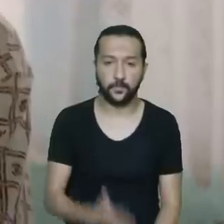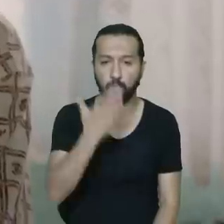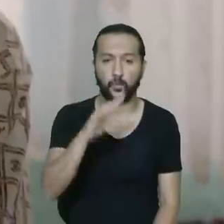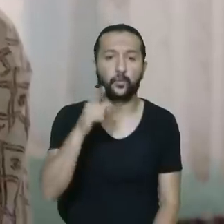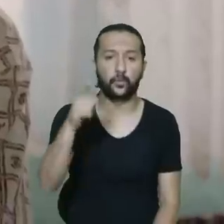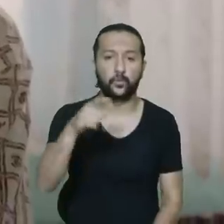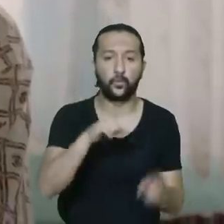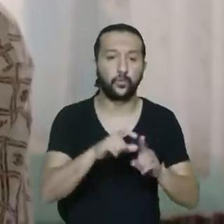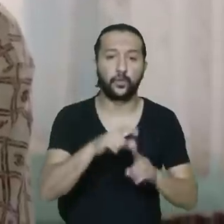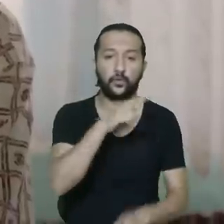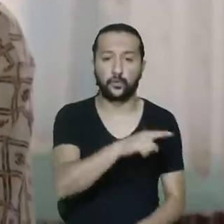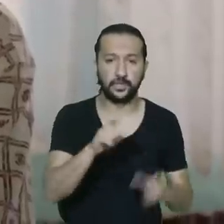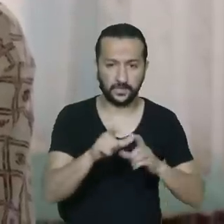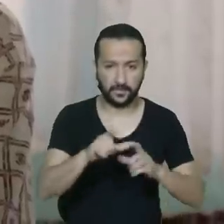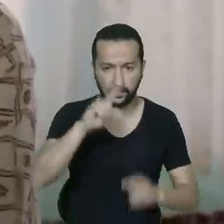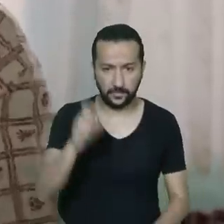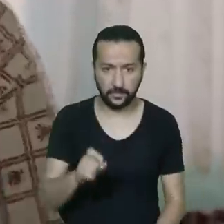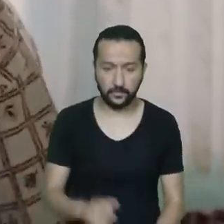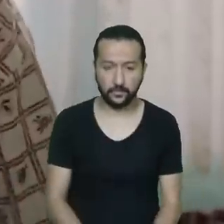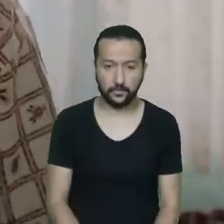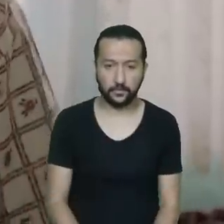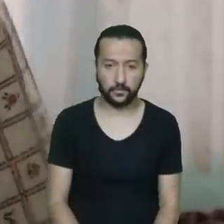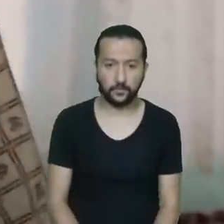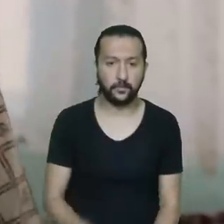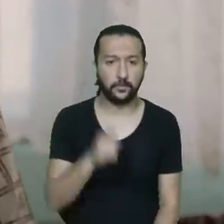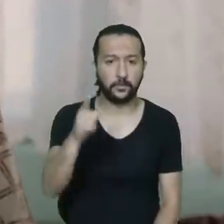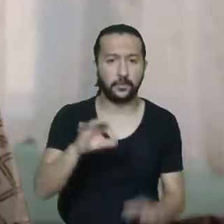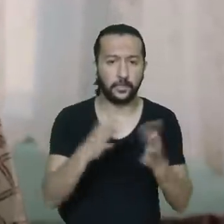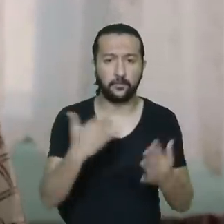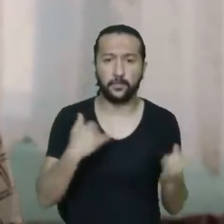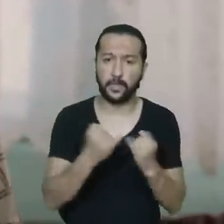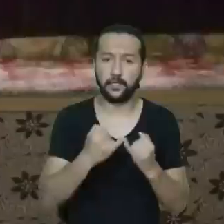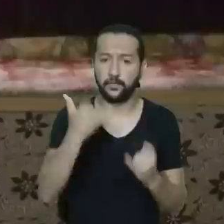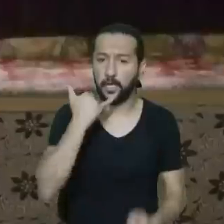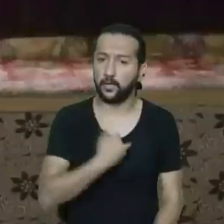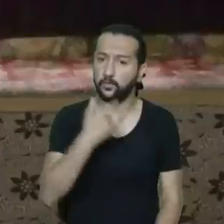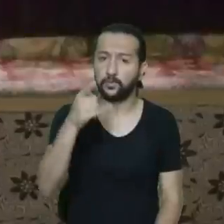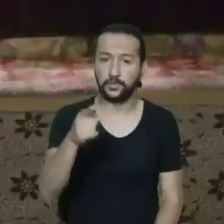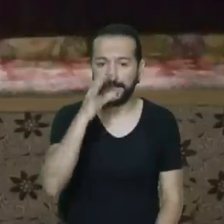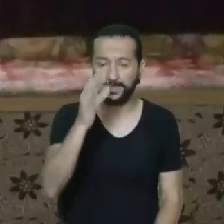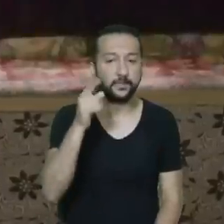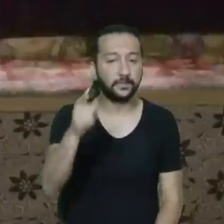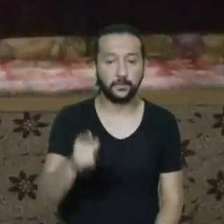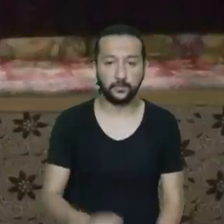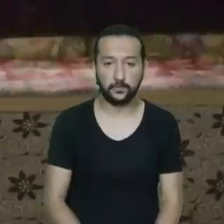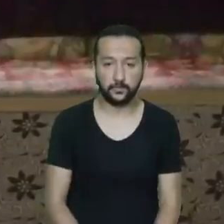Yok, Düsseldorf. Sibel mi? Ya ne hakla sen benim kardeşimi arıyorsun? Kimsin